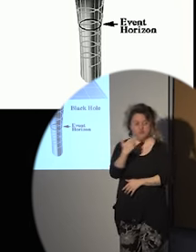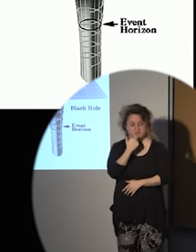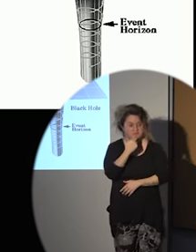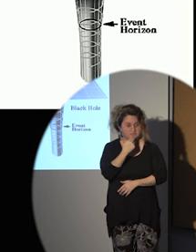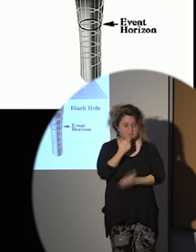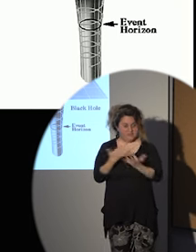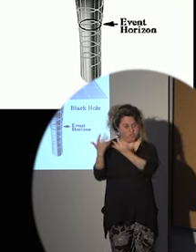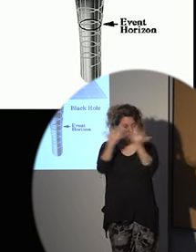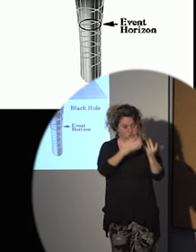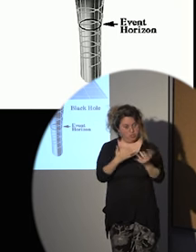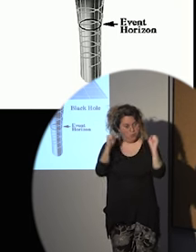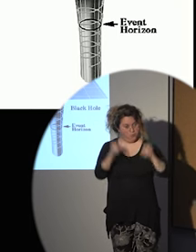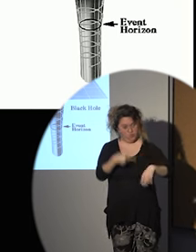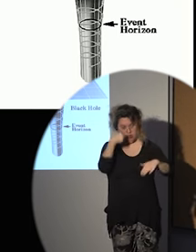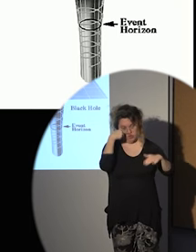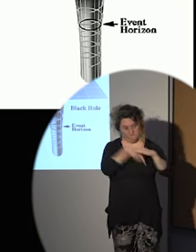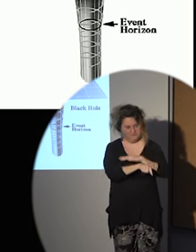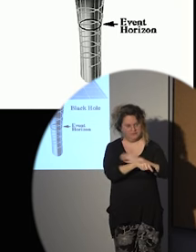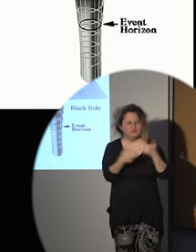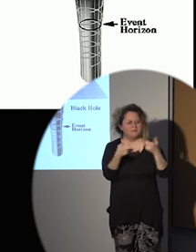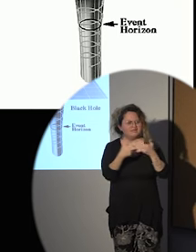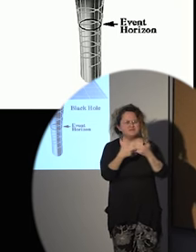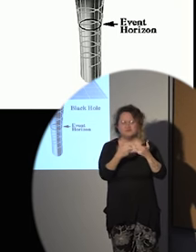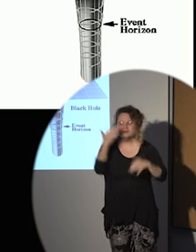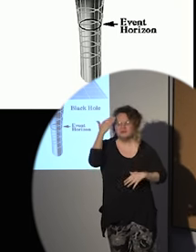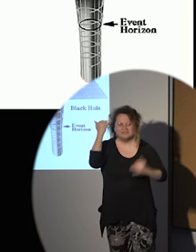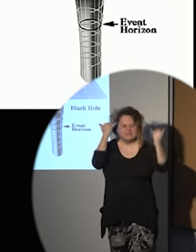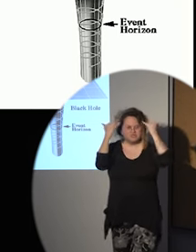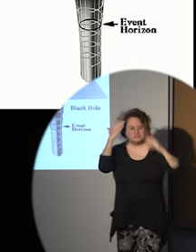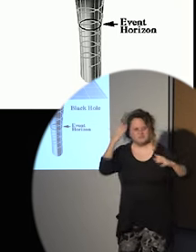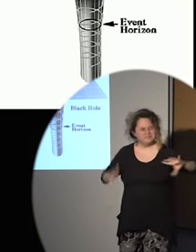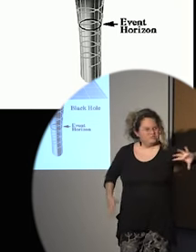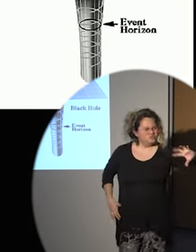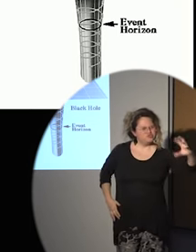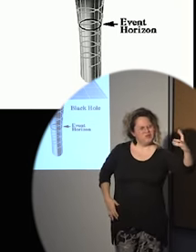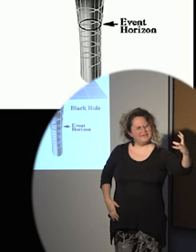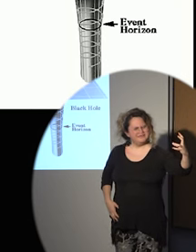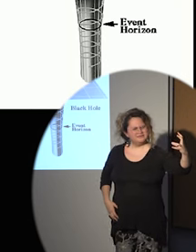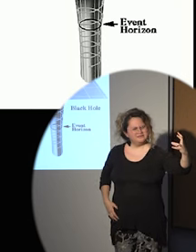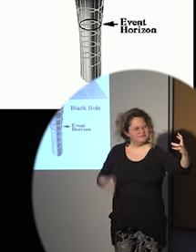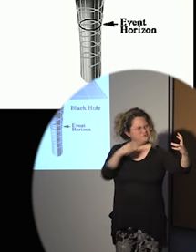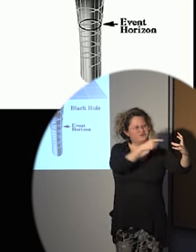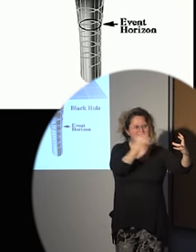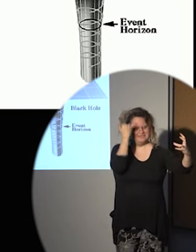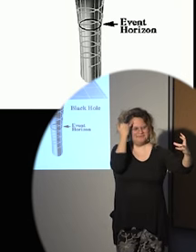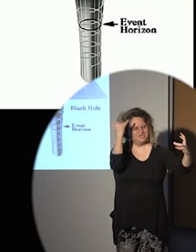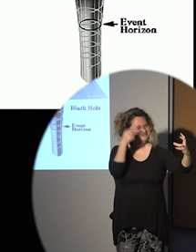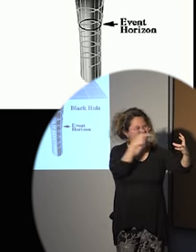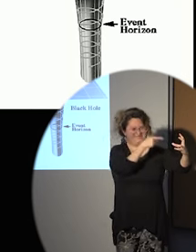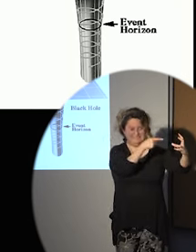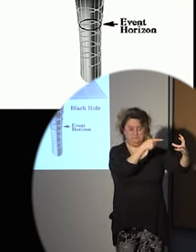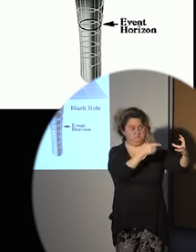choses. Ben, si le Soleil était un trou noir, en fait, je vous ai montré à quel point le Soleil était gigantesque par rapport à la Terre, s'il était un trou